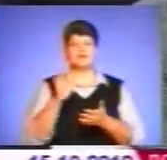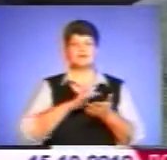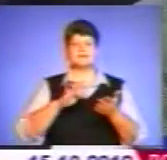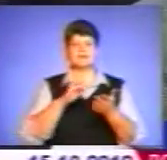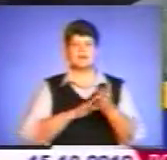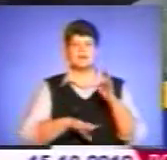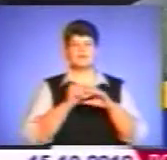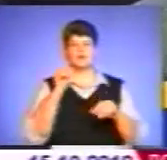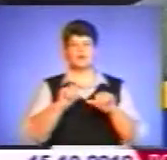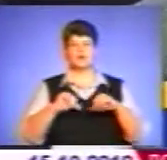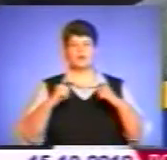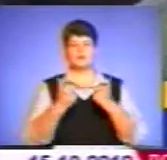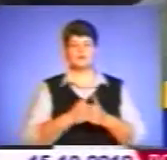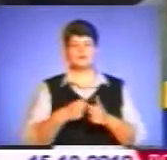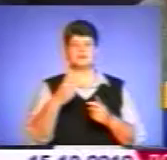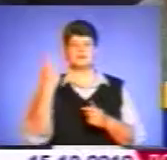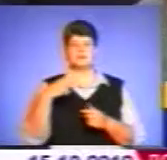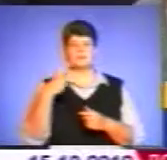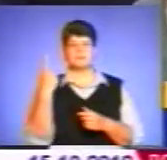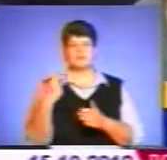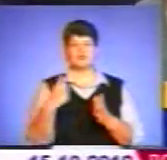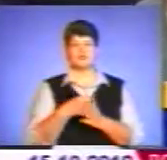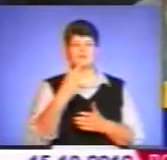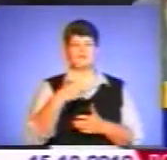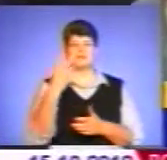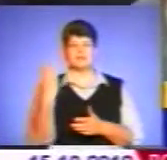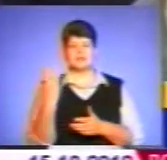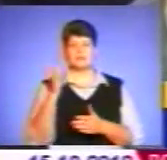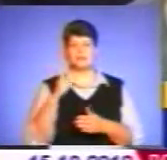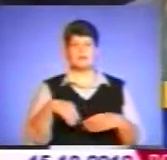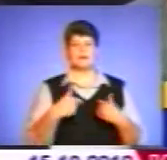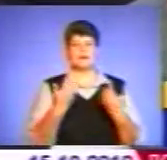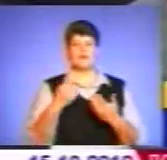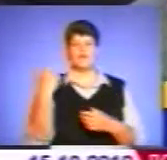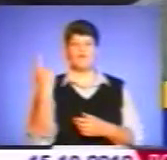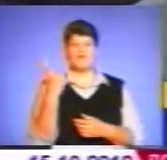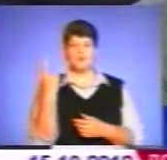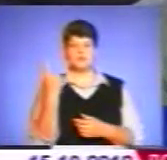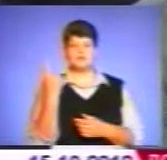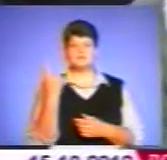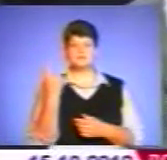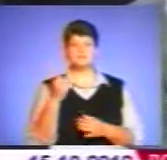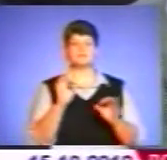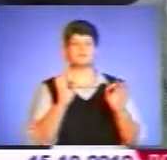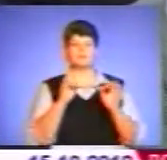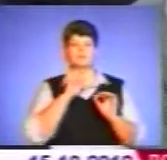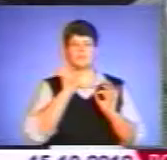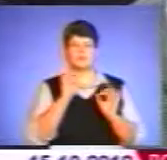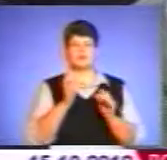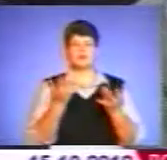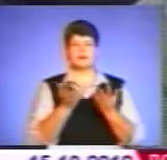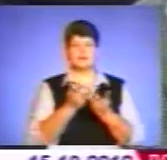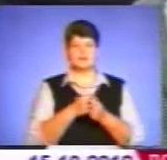комісія, починаючи з 21 по 23, буде передано нею в область достатню кількість бюлетенів для того,